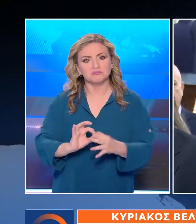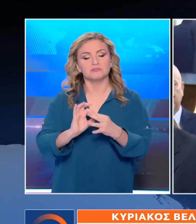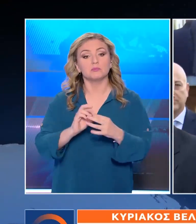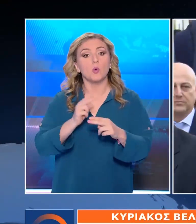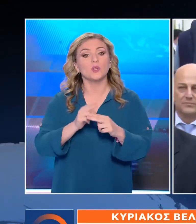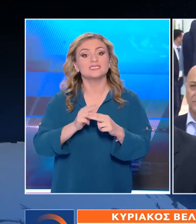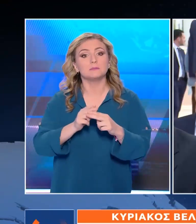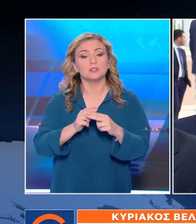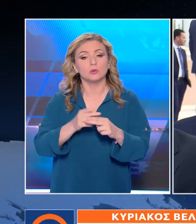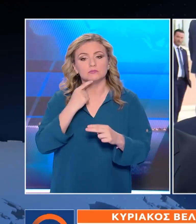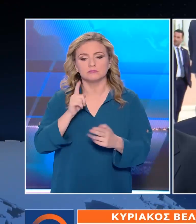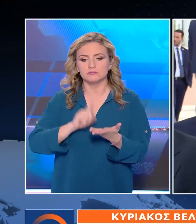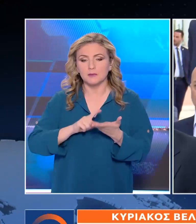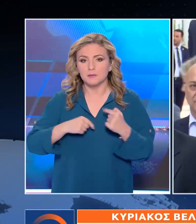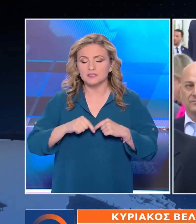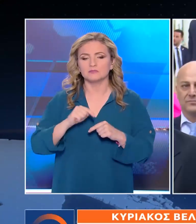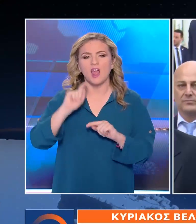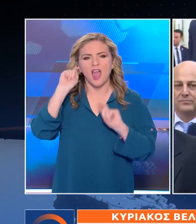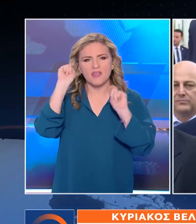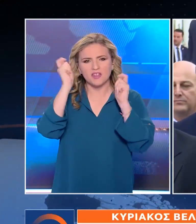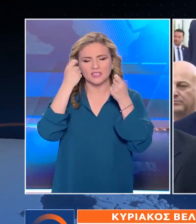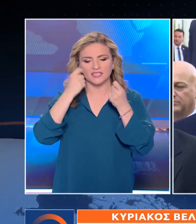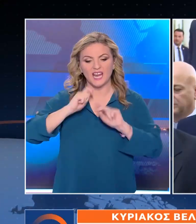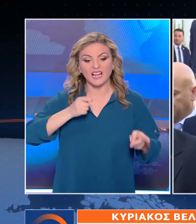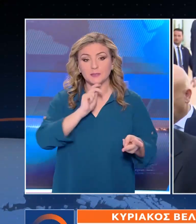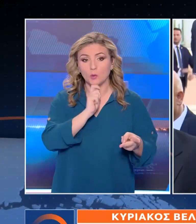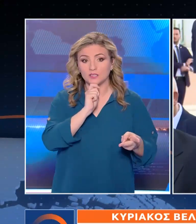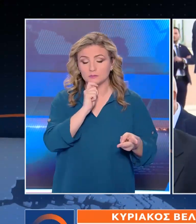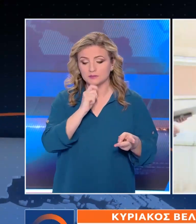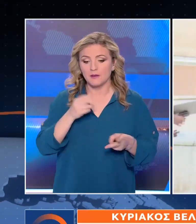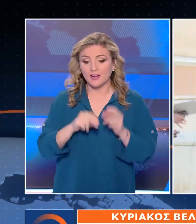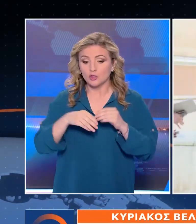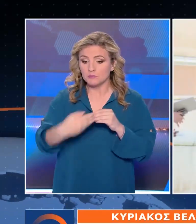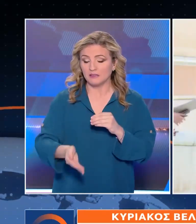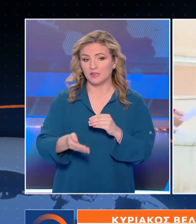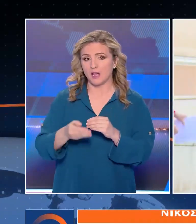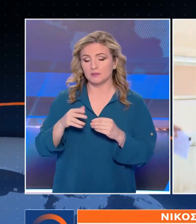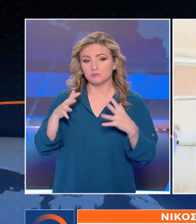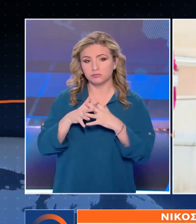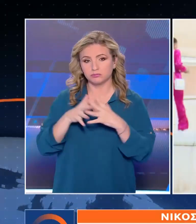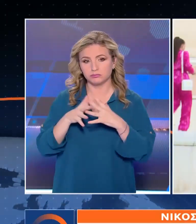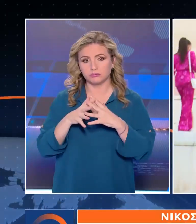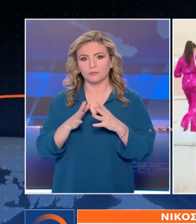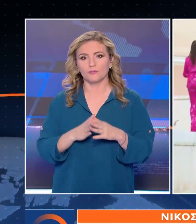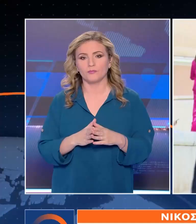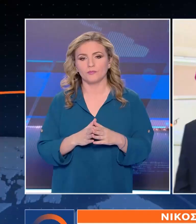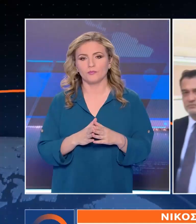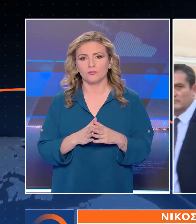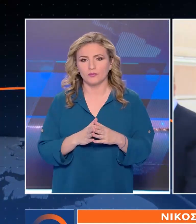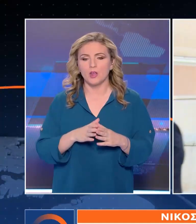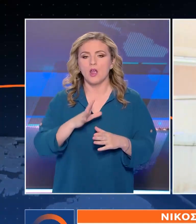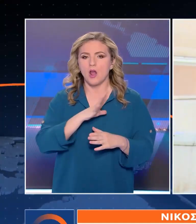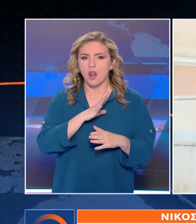σημαντικό. Να δημιουργήσουμε την εθνική αντιπολίτευση για αυτά που έρχονται την επόμενη μέρα των εκλογών. Είμαστε σίγουροι ότι ο ελληνικός λαός θα δώσει μια